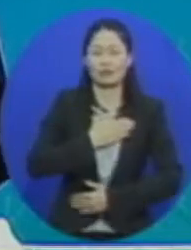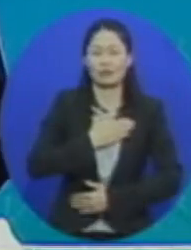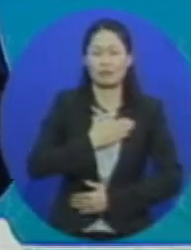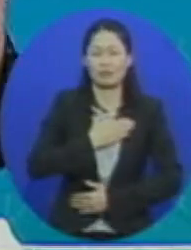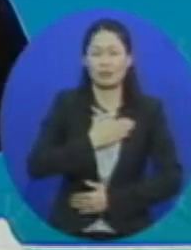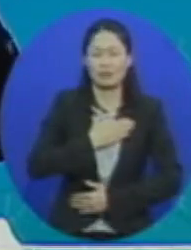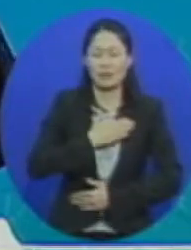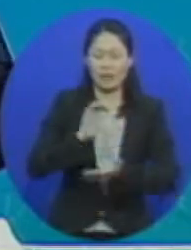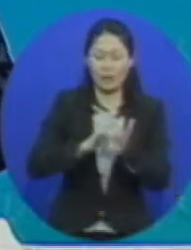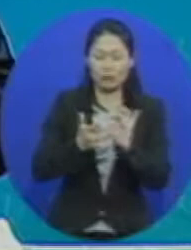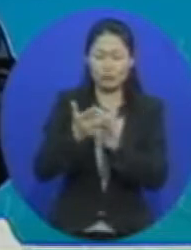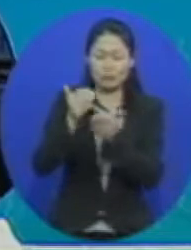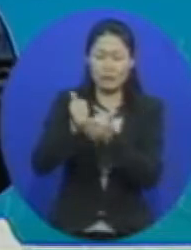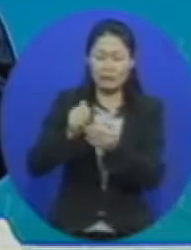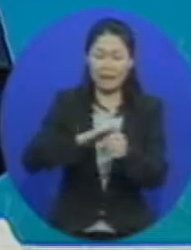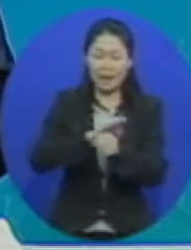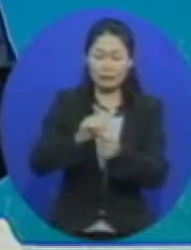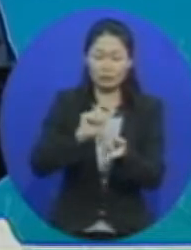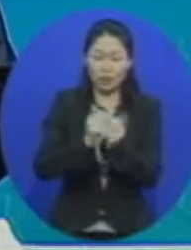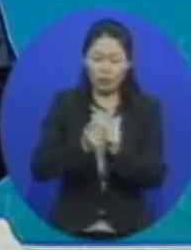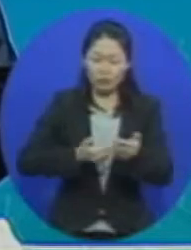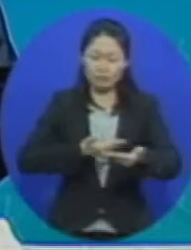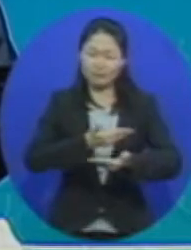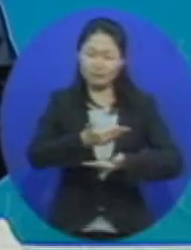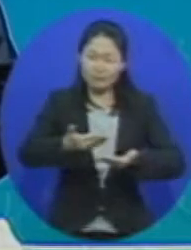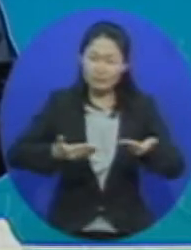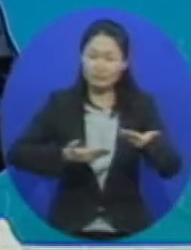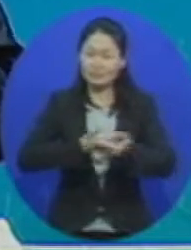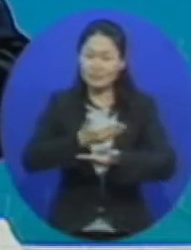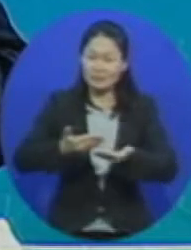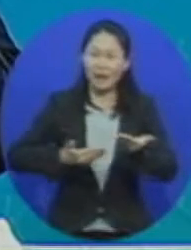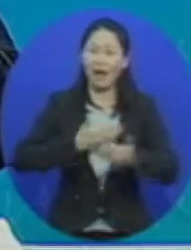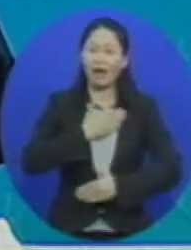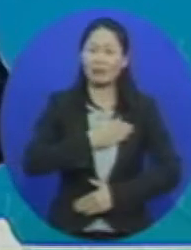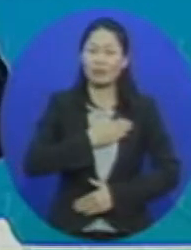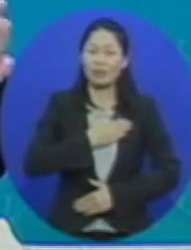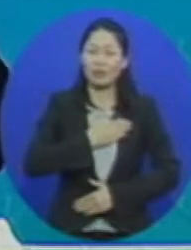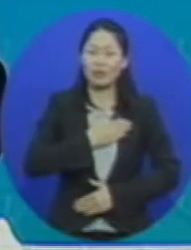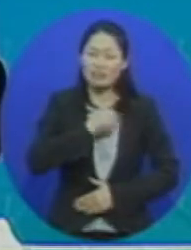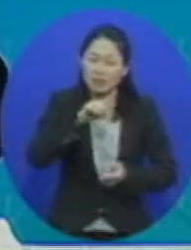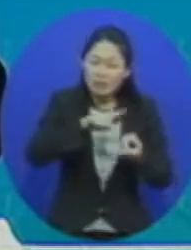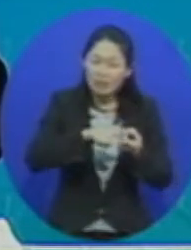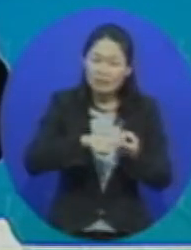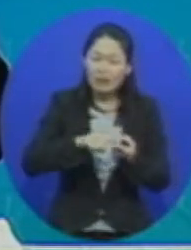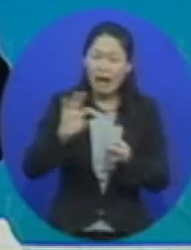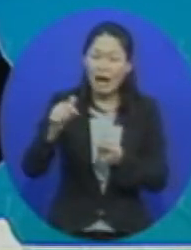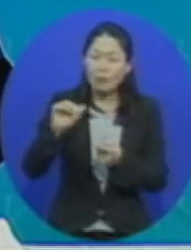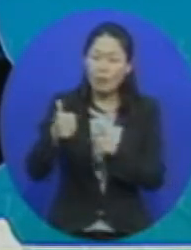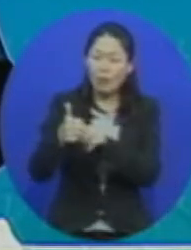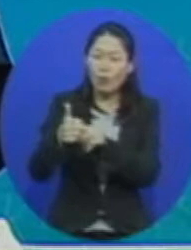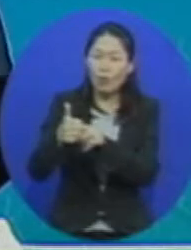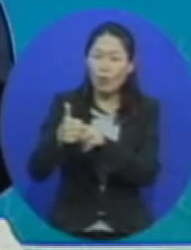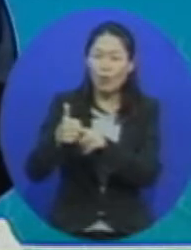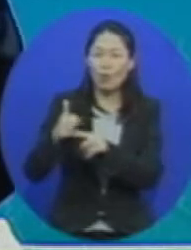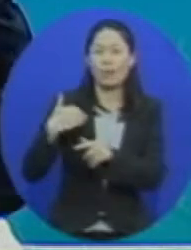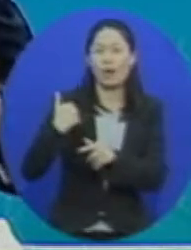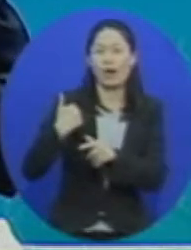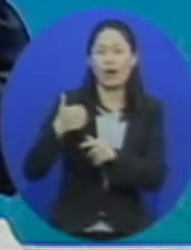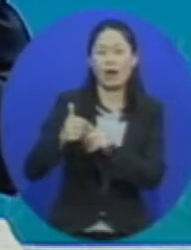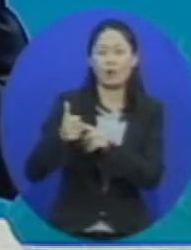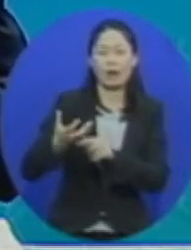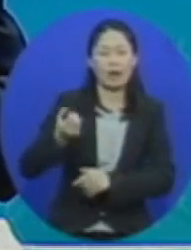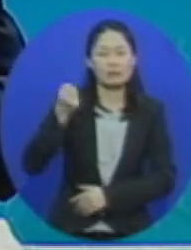예수님과 사랑을 서로 주고받으면서 않은 거죠 아볼로 에게 그 점이 없었던 거에요 아볼로는